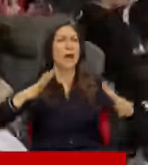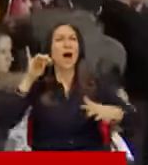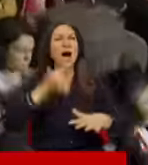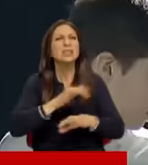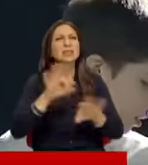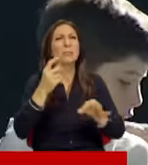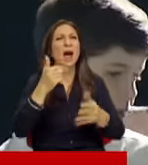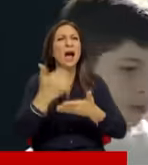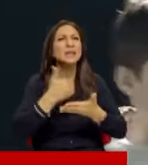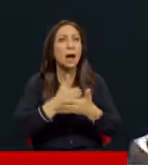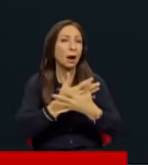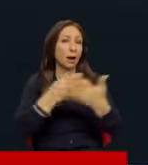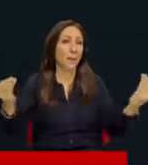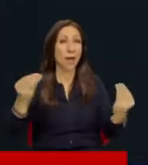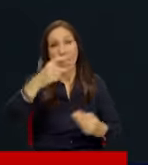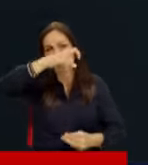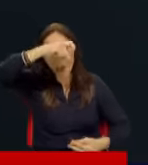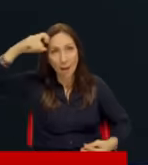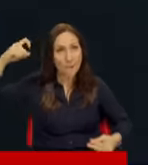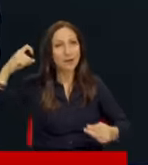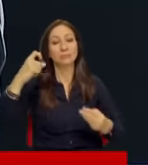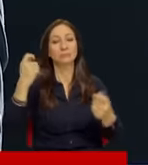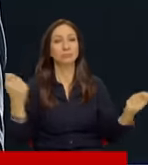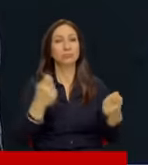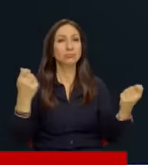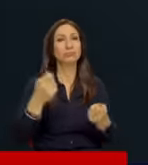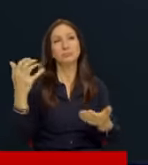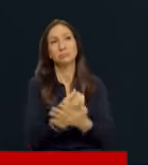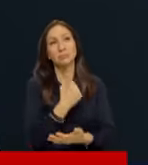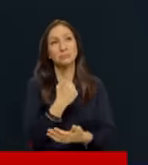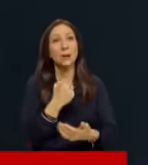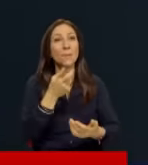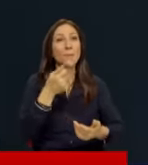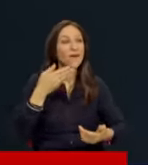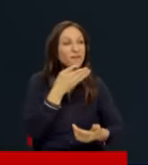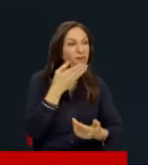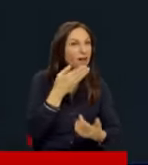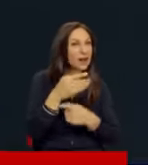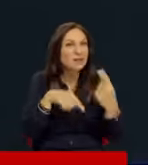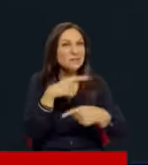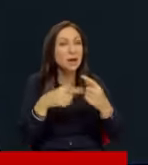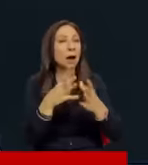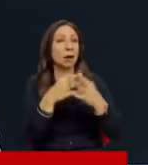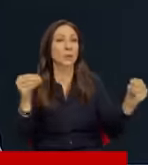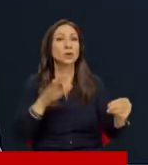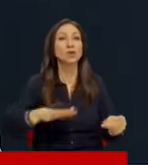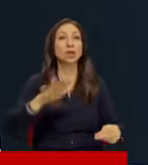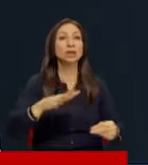servet kaybetti, emek ve alın teri kazandı. Rantçılar kaybetti,